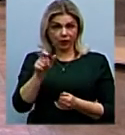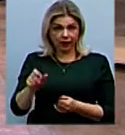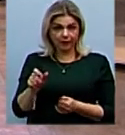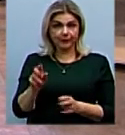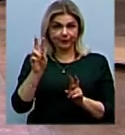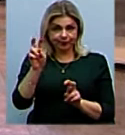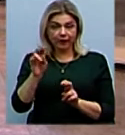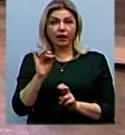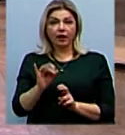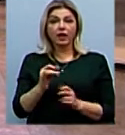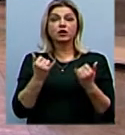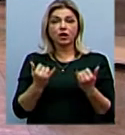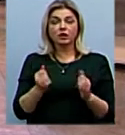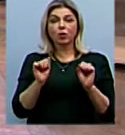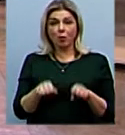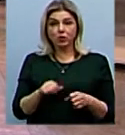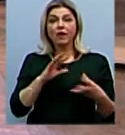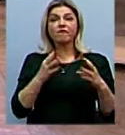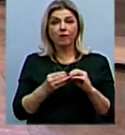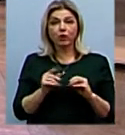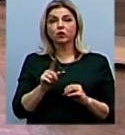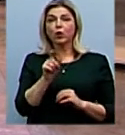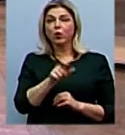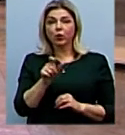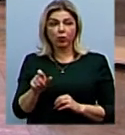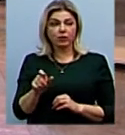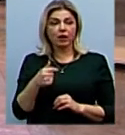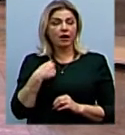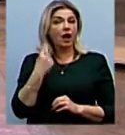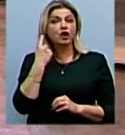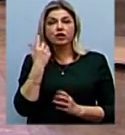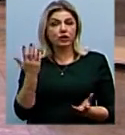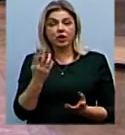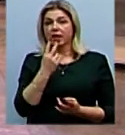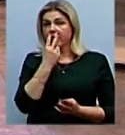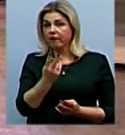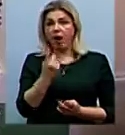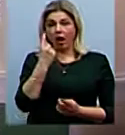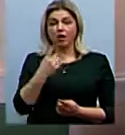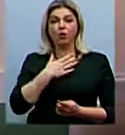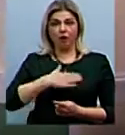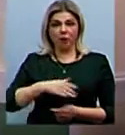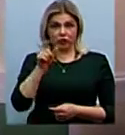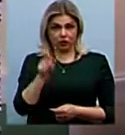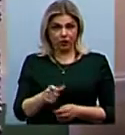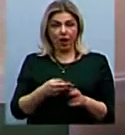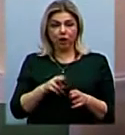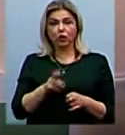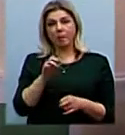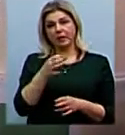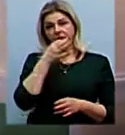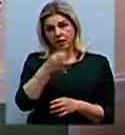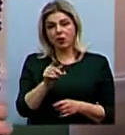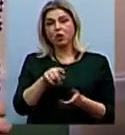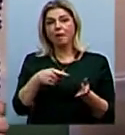в принципі, от зараз можна прийти к виводу, що люди, ну, я не слышала, не видела ні одного довольного чоловіка, який би сказав, «Місто